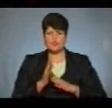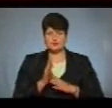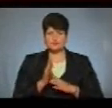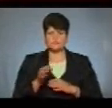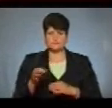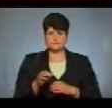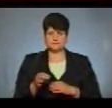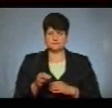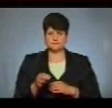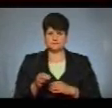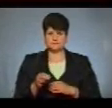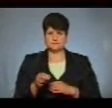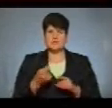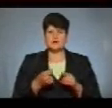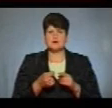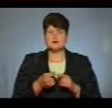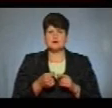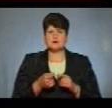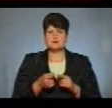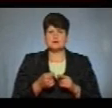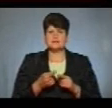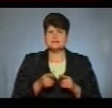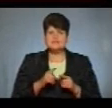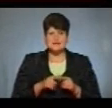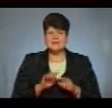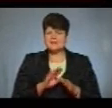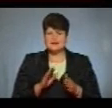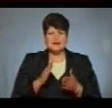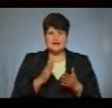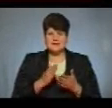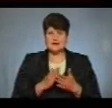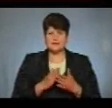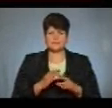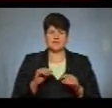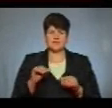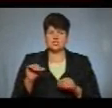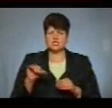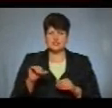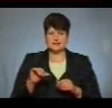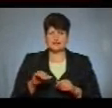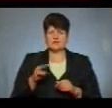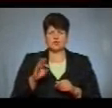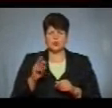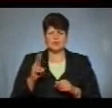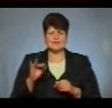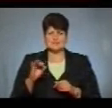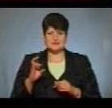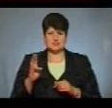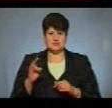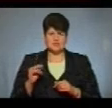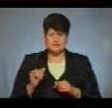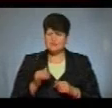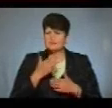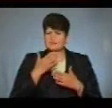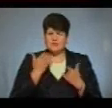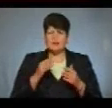водосховищі. Самі по собі не є шкідливі, не токсичні, але разом з